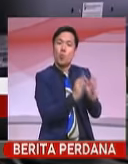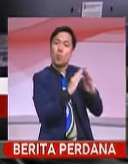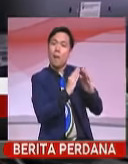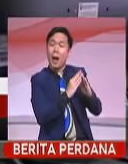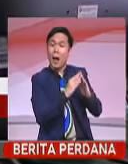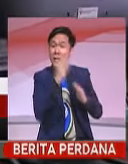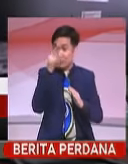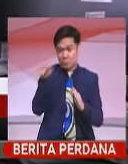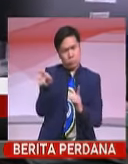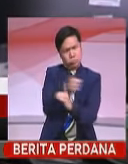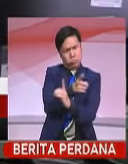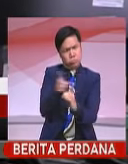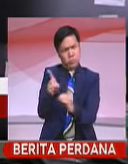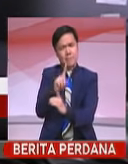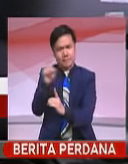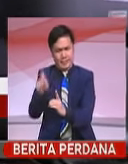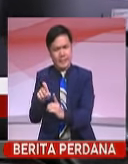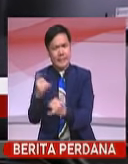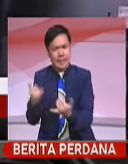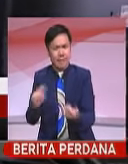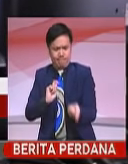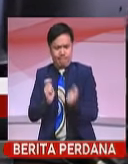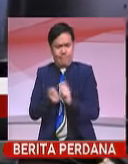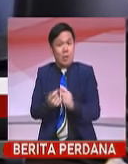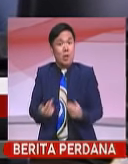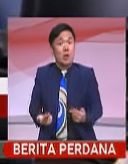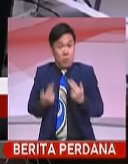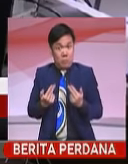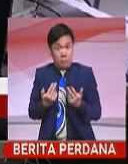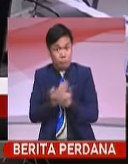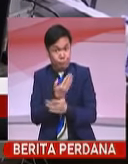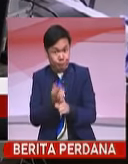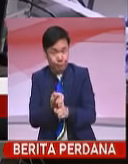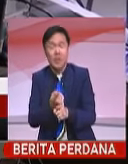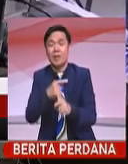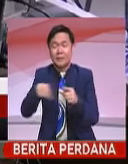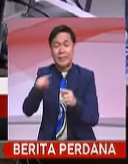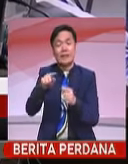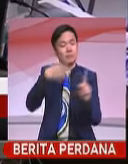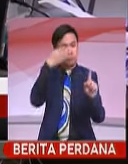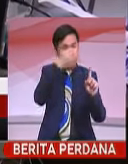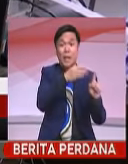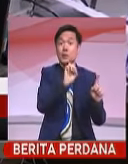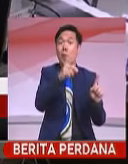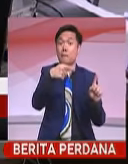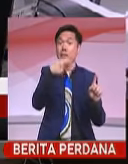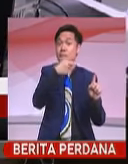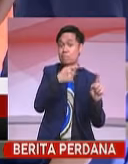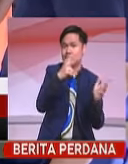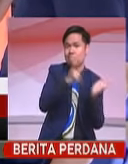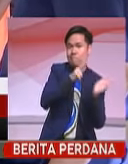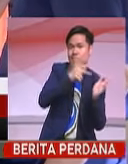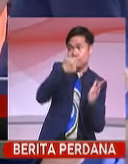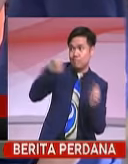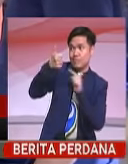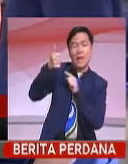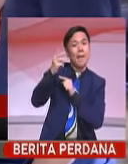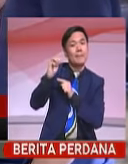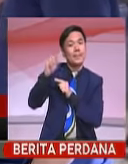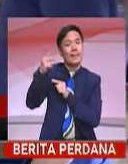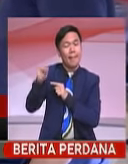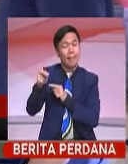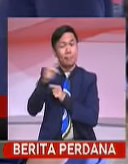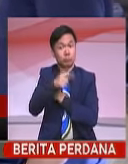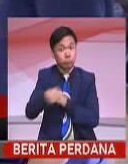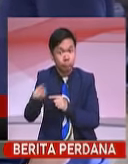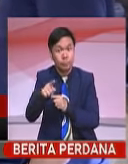memastikan disiplin pembudayaan norma baharu dan pematuhan SOP Majlis Keselamatan Negara MKN di tempat kerja